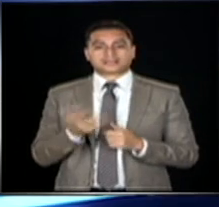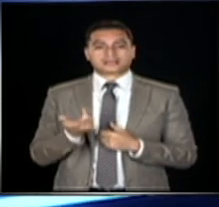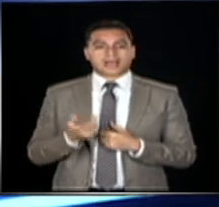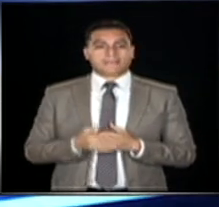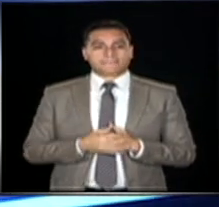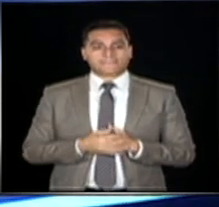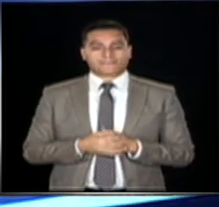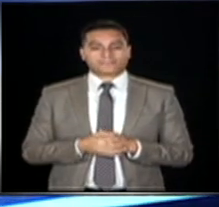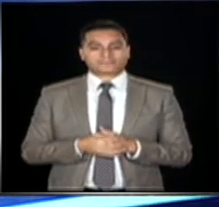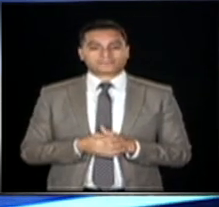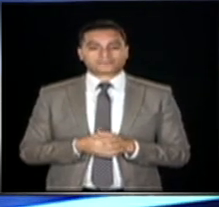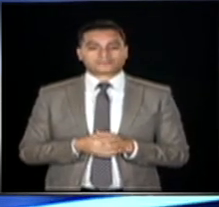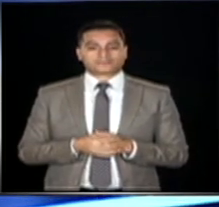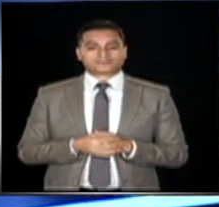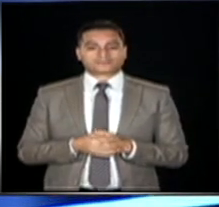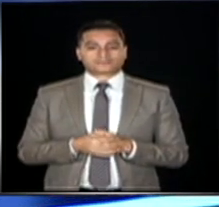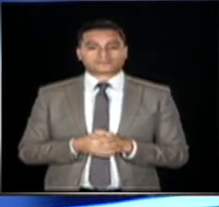25 يساوي كام؟